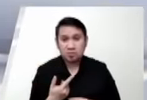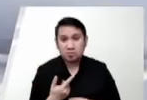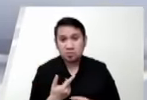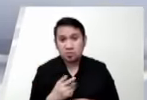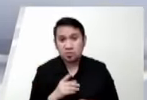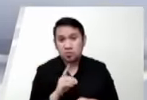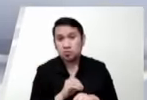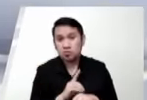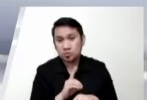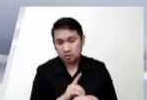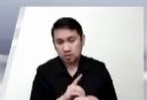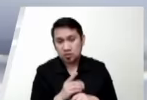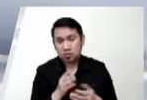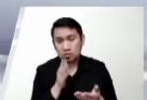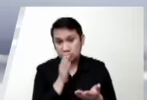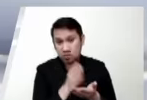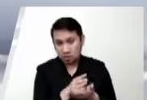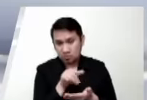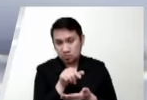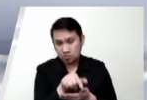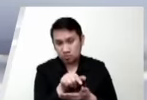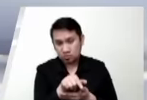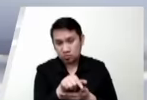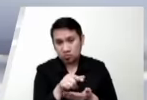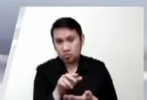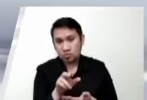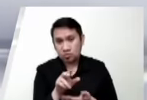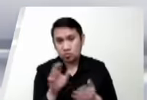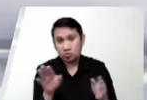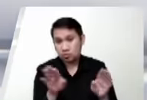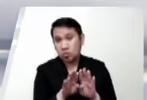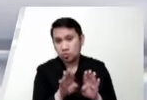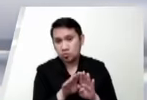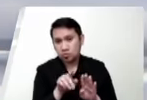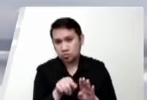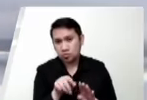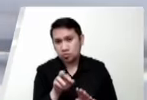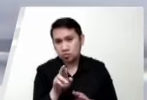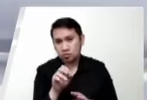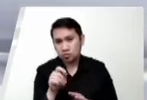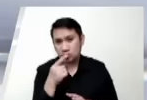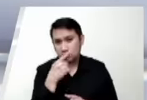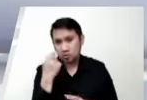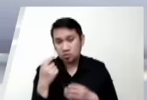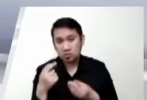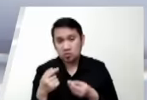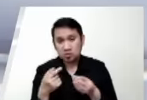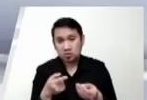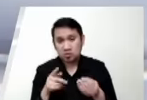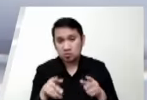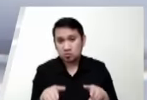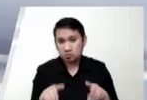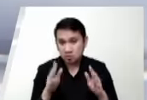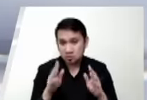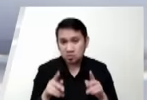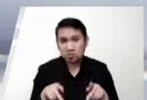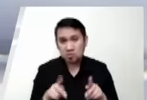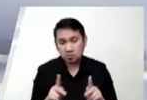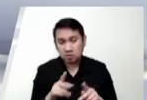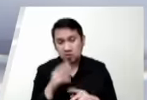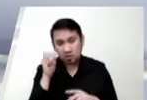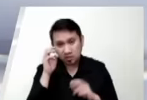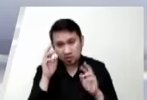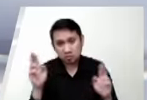cease and desist order also and maybe a closure order. Kasi sila din ang nag-issue sa building permit and the mayor's permit. The governor sa